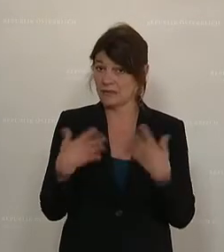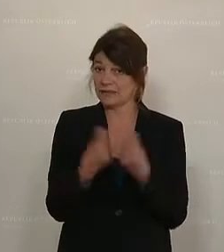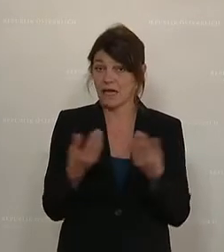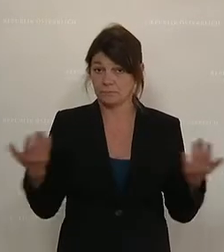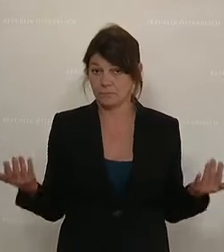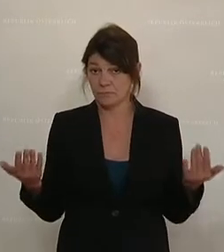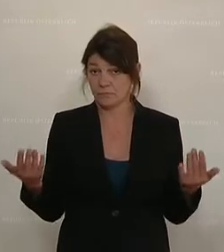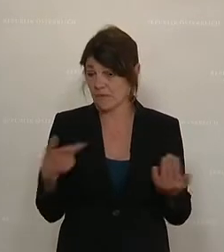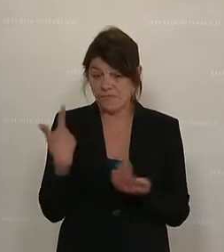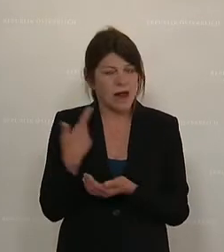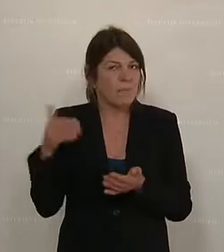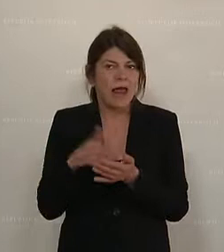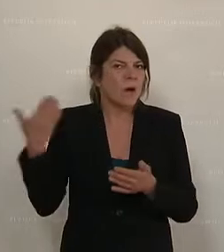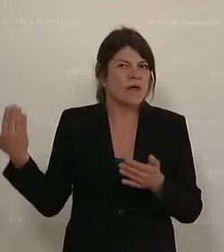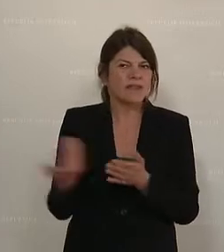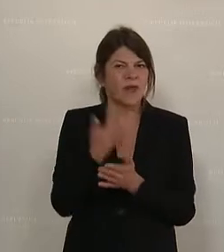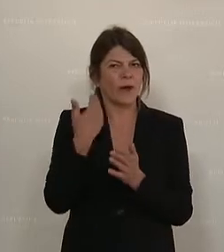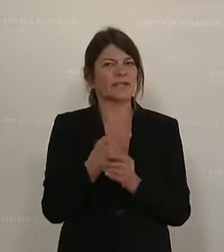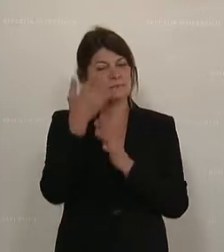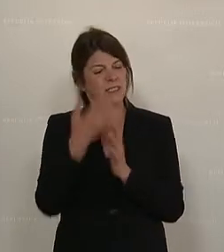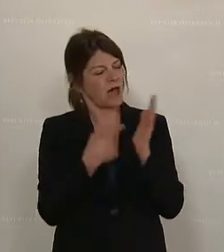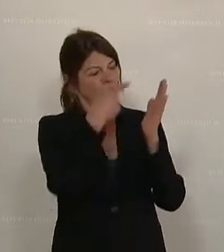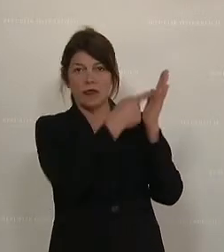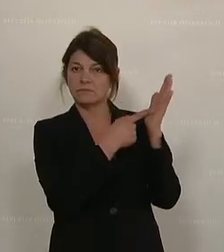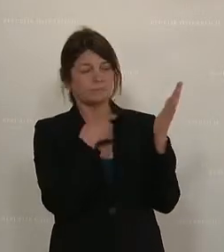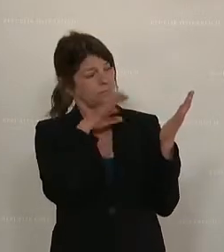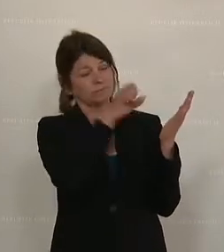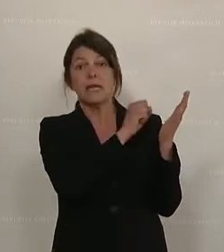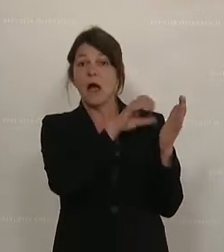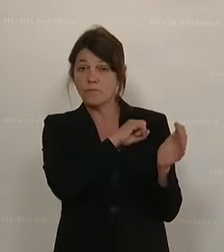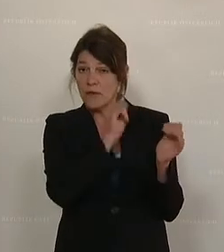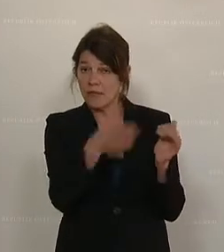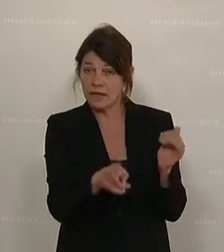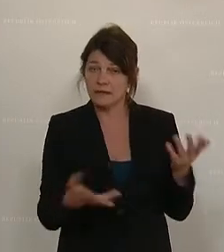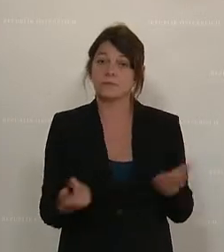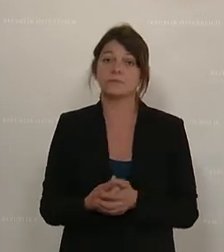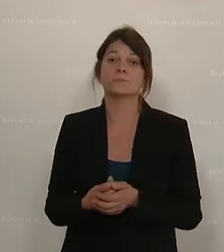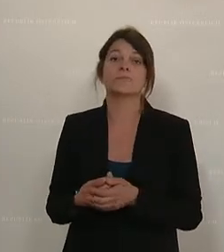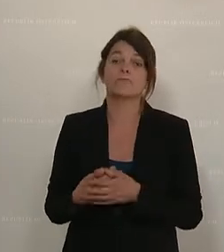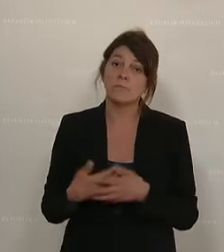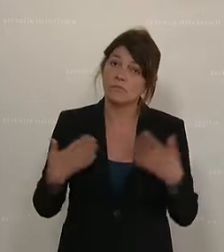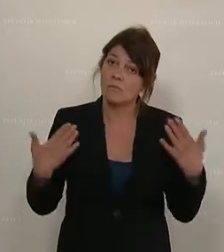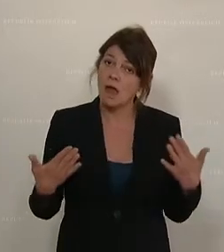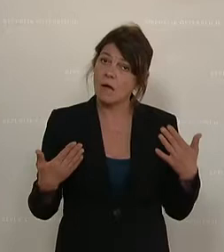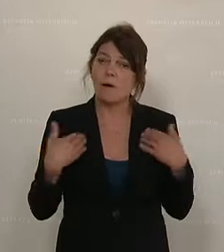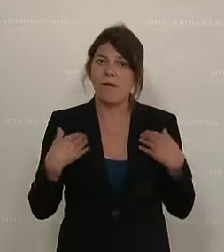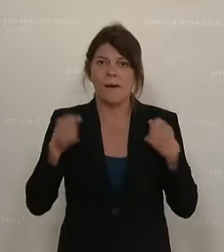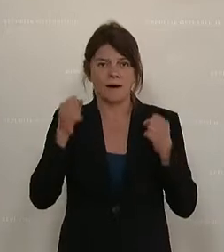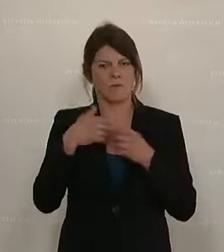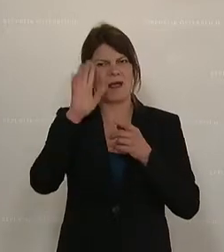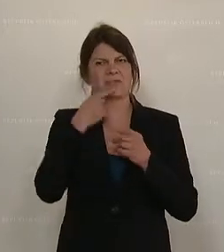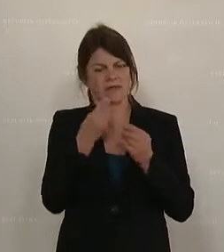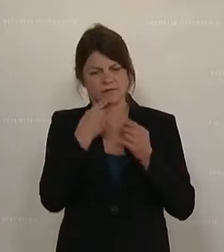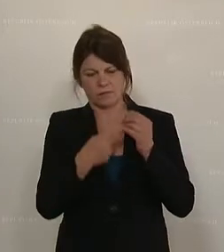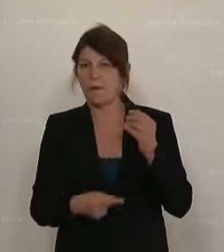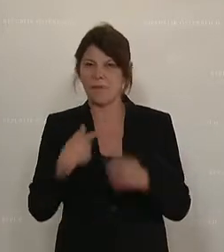insgesamt brauchen wir neue Indikatoren zur Erfolgsmessung. Aber ich könnte natürlich hier noch mehr aufzählen, aber